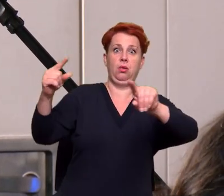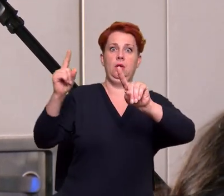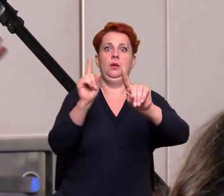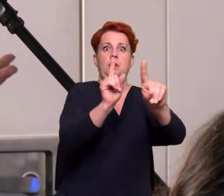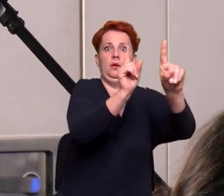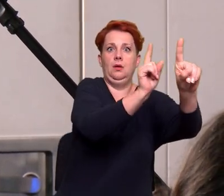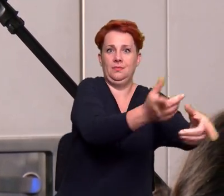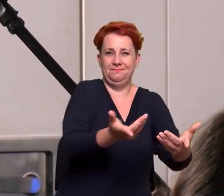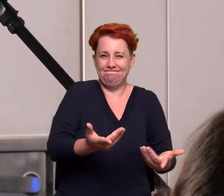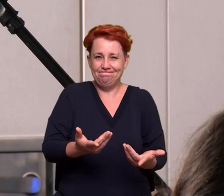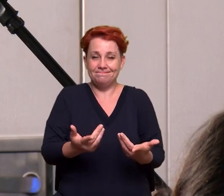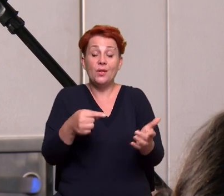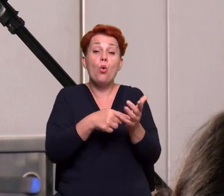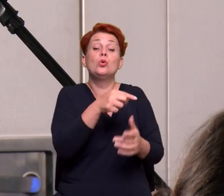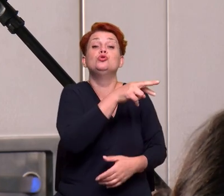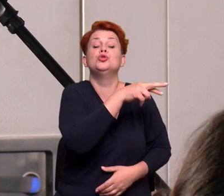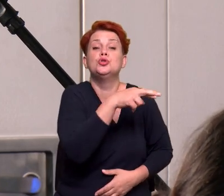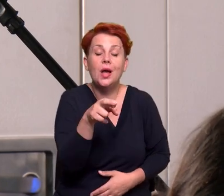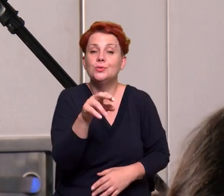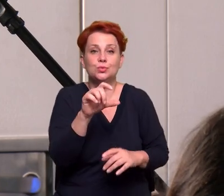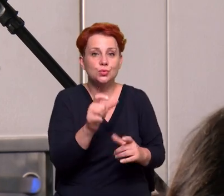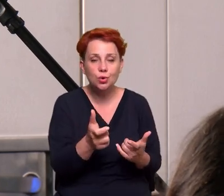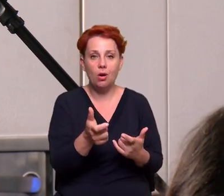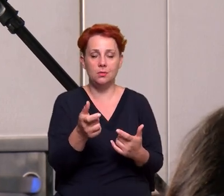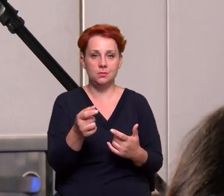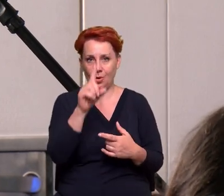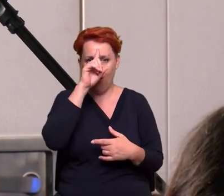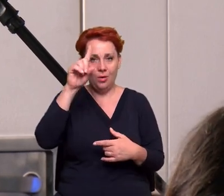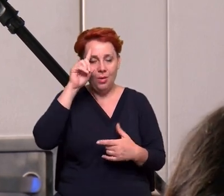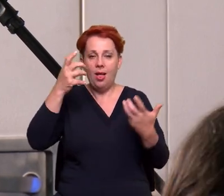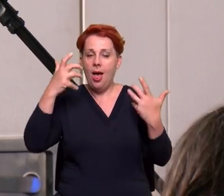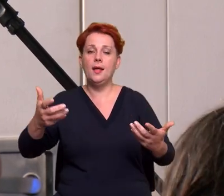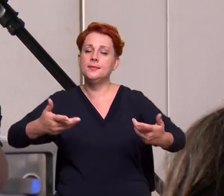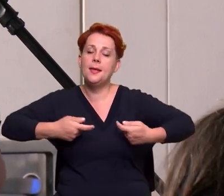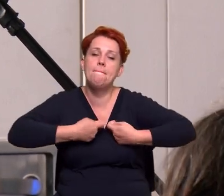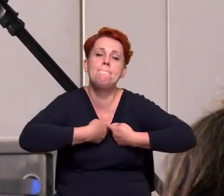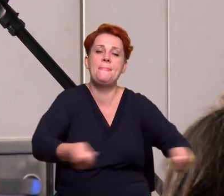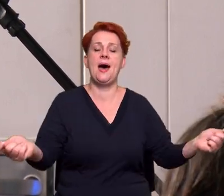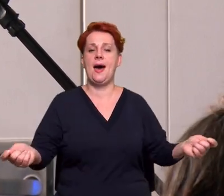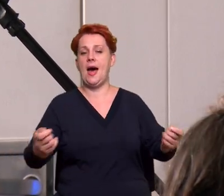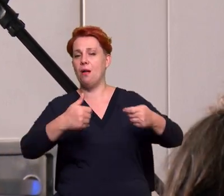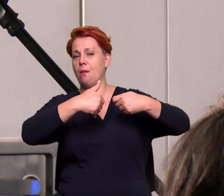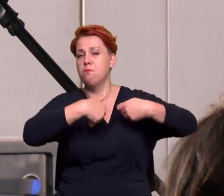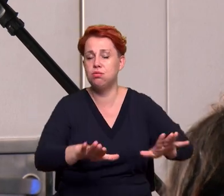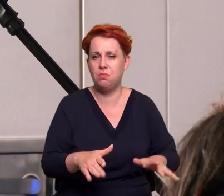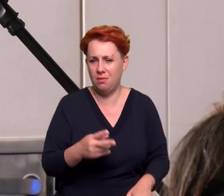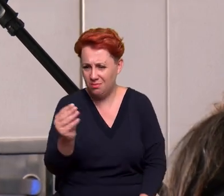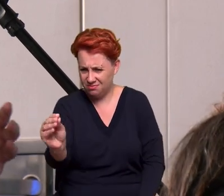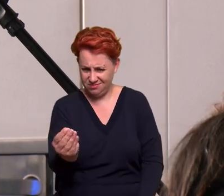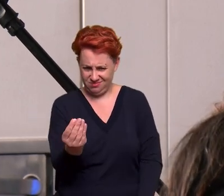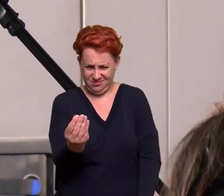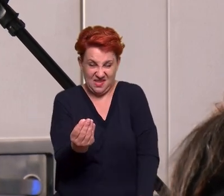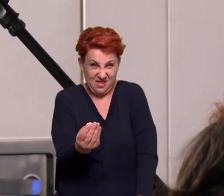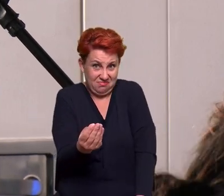to są takie artefakty, to są takie przedmioty, których oni się bardzo chętnie pozbywali, bo na przykład nie wiedzieli, do czego służą,